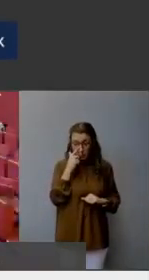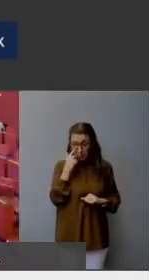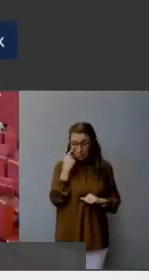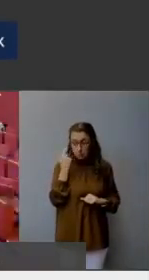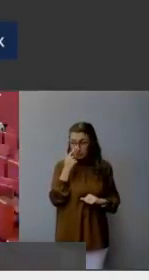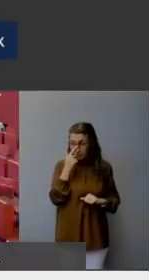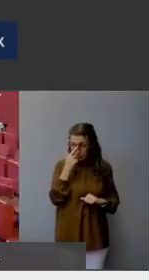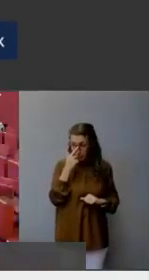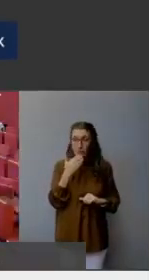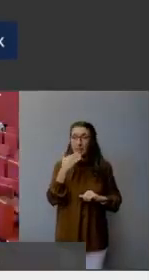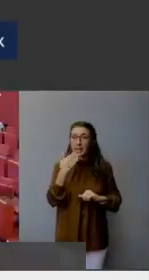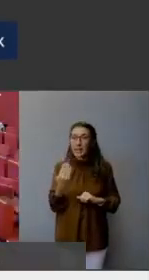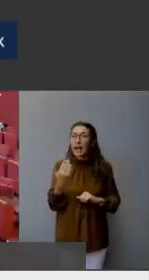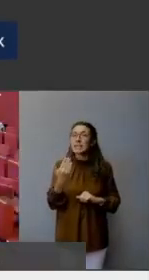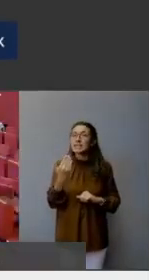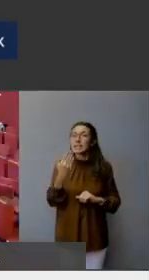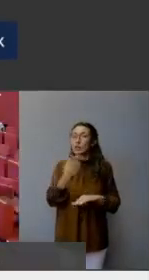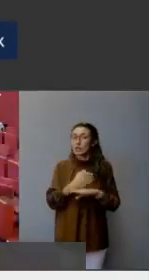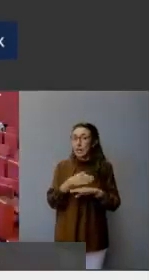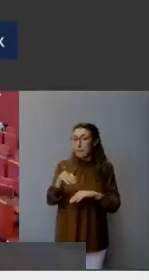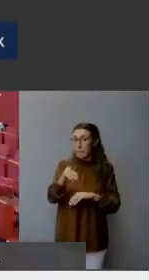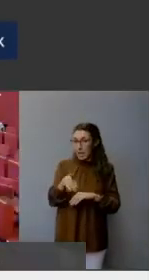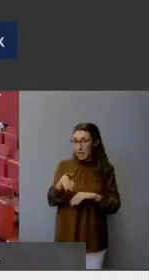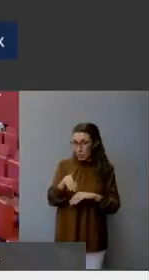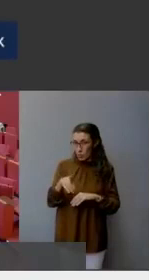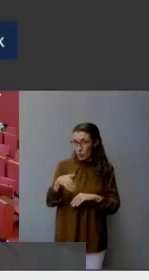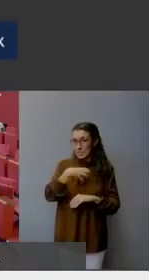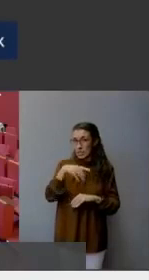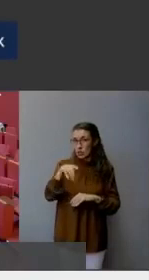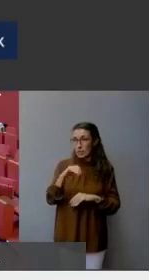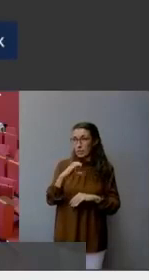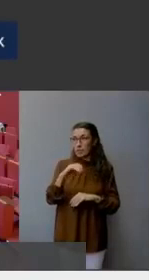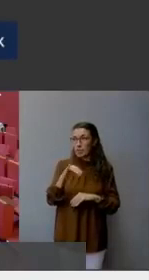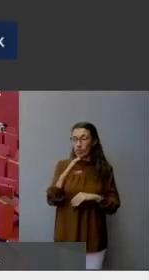grazie consigliera paglialunga assessore picciocchi primo